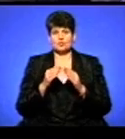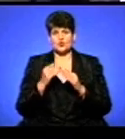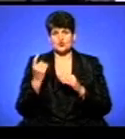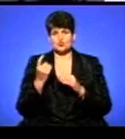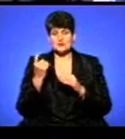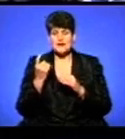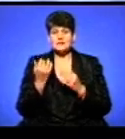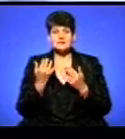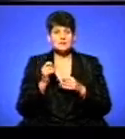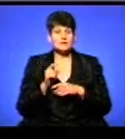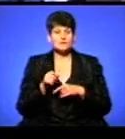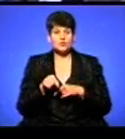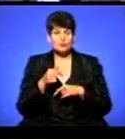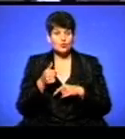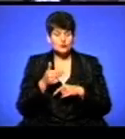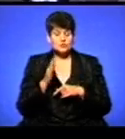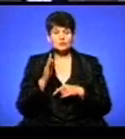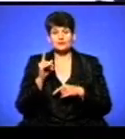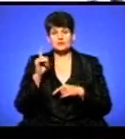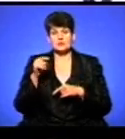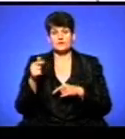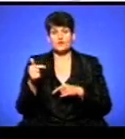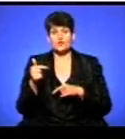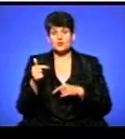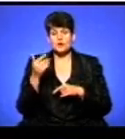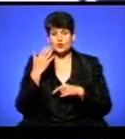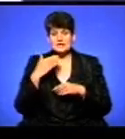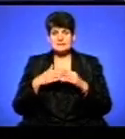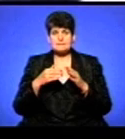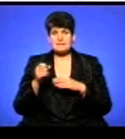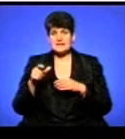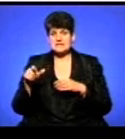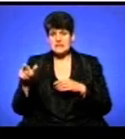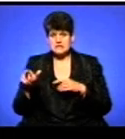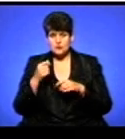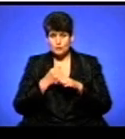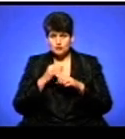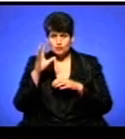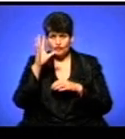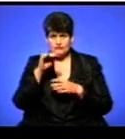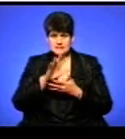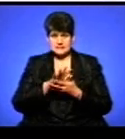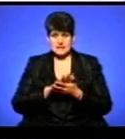Скільки їх призначать цього року, стане відомо у грудні, коли спеціалісти опрацюють усі заяви.